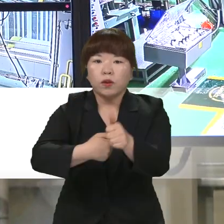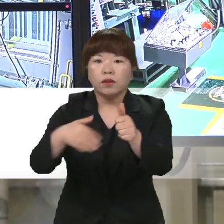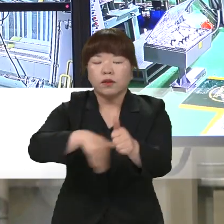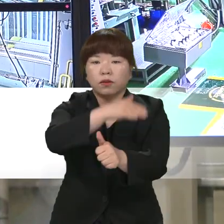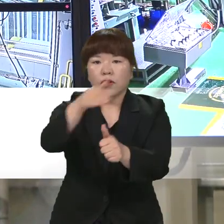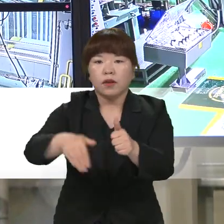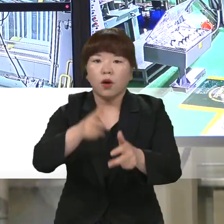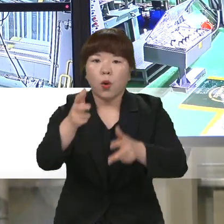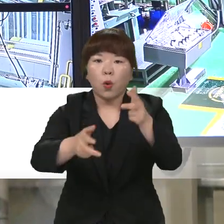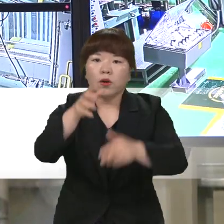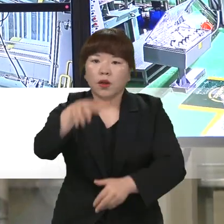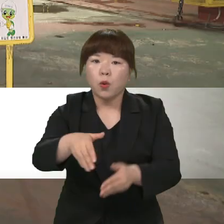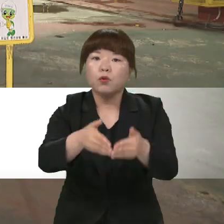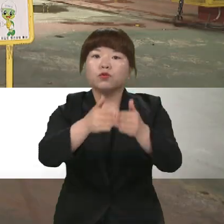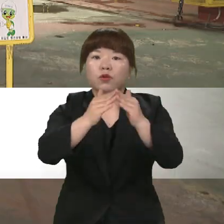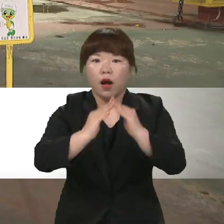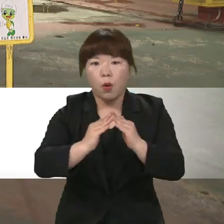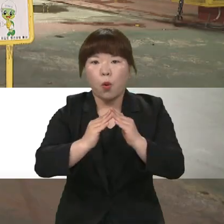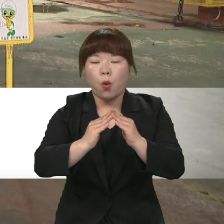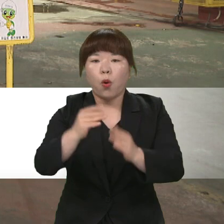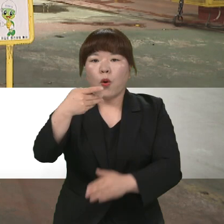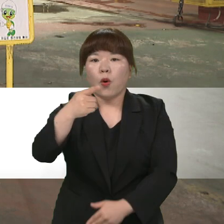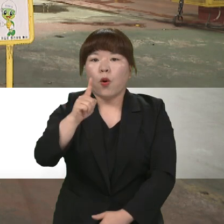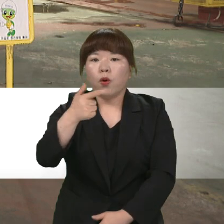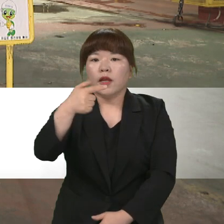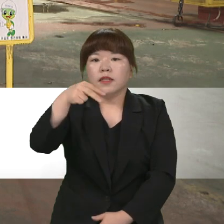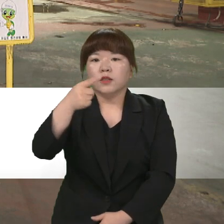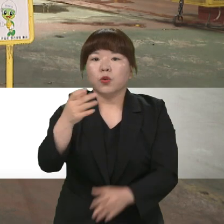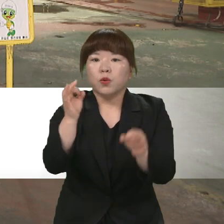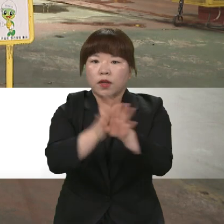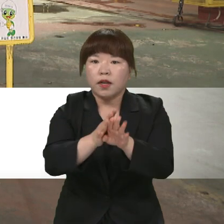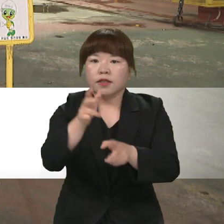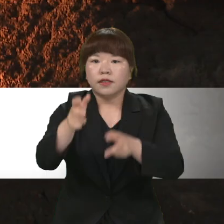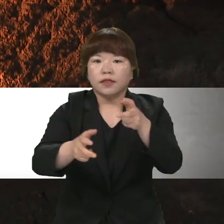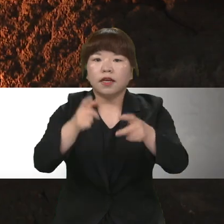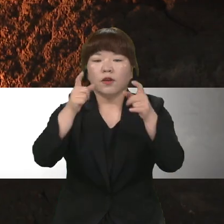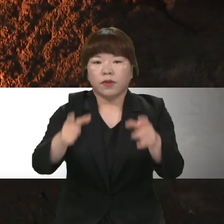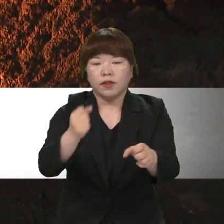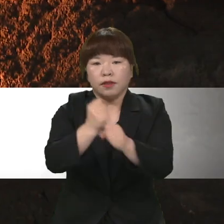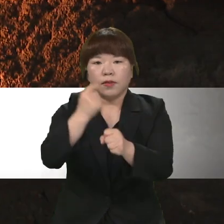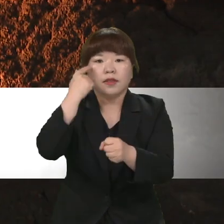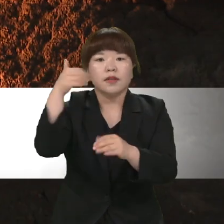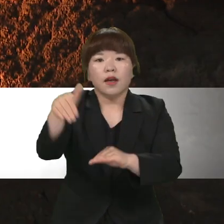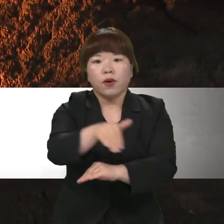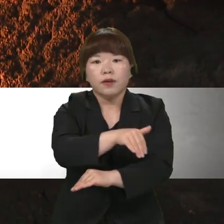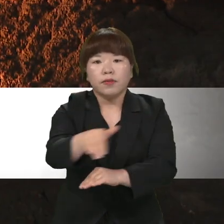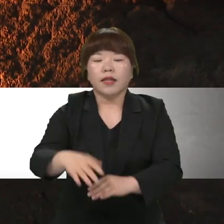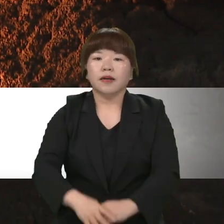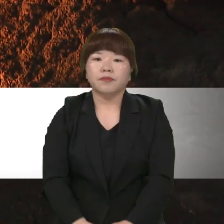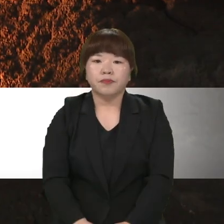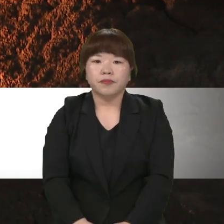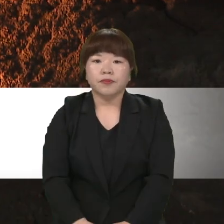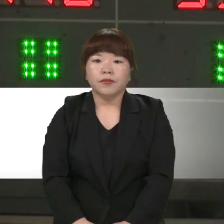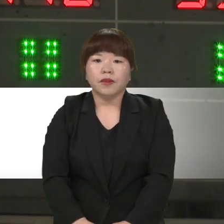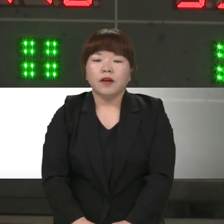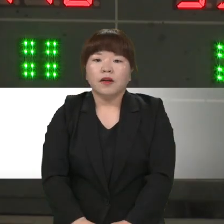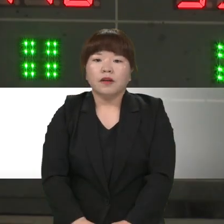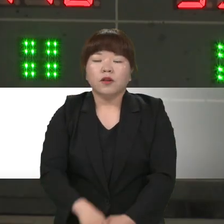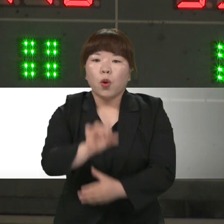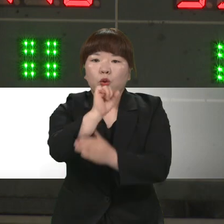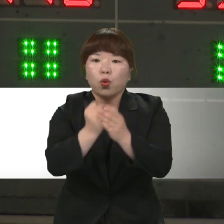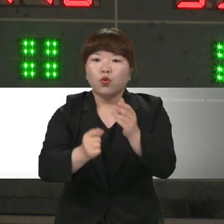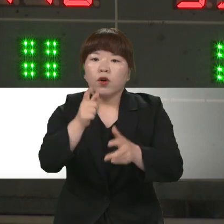에너지 플랫폼 구축 그린 인프라 정비 등을 통한 탈 탄소 산업단지 도 조성할 계획입니다 이를 통해 포항시는